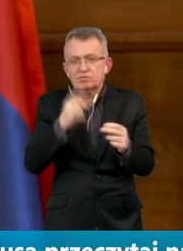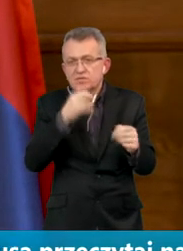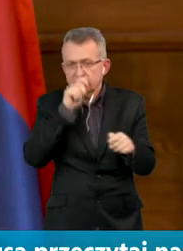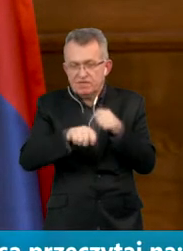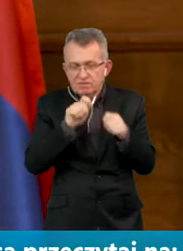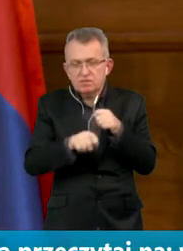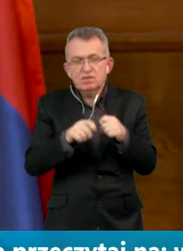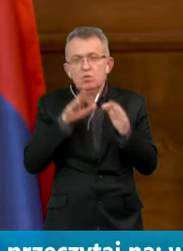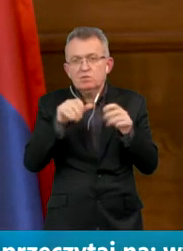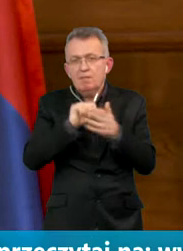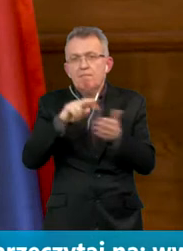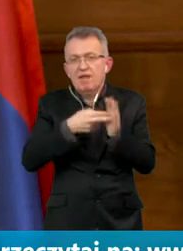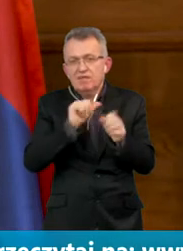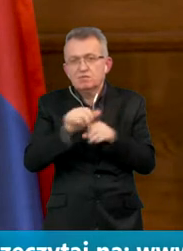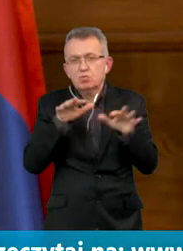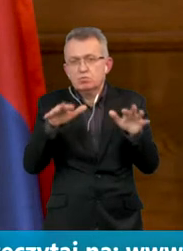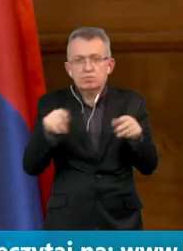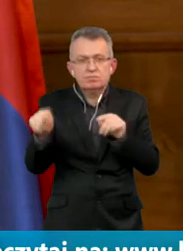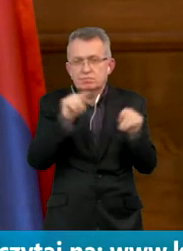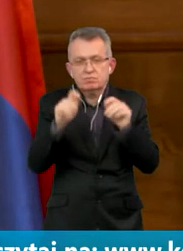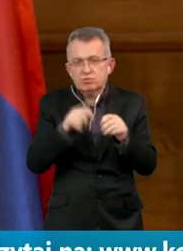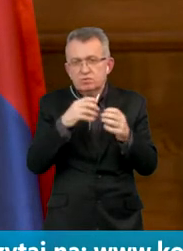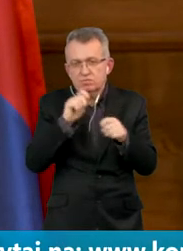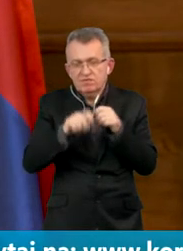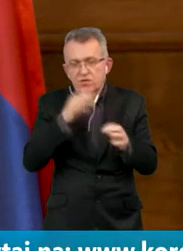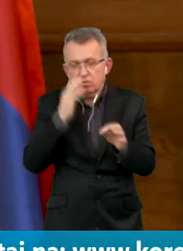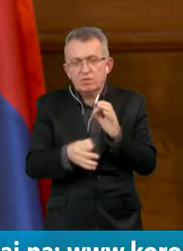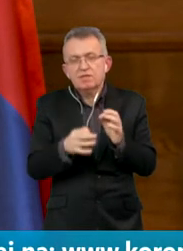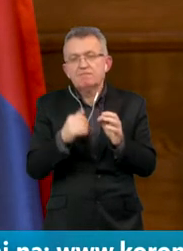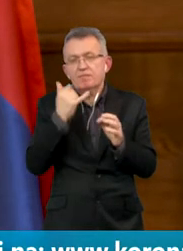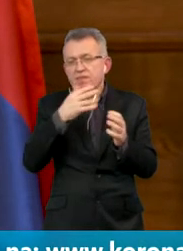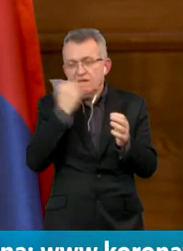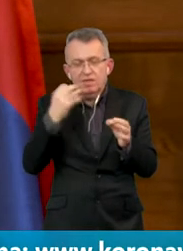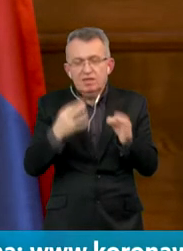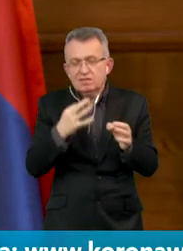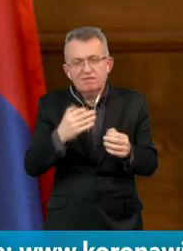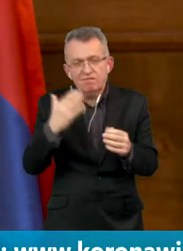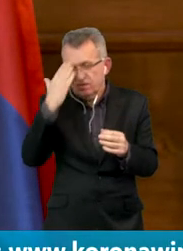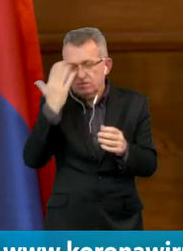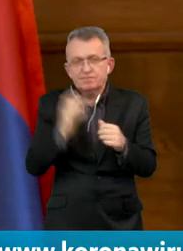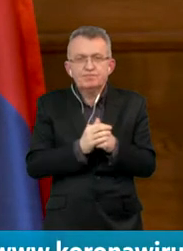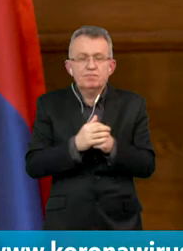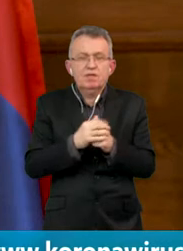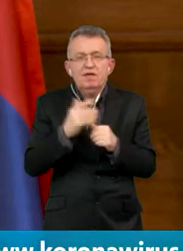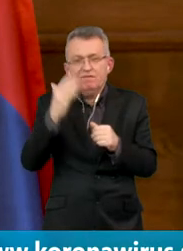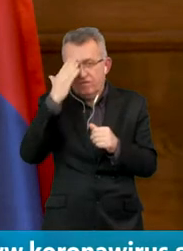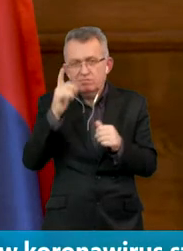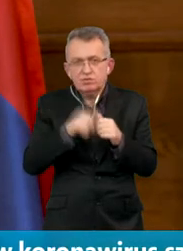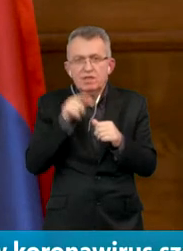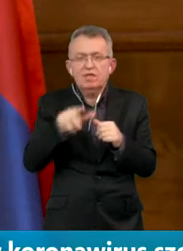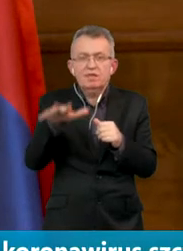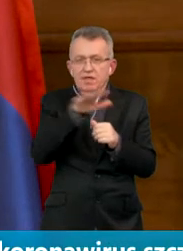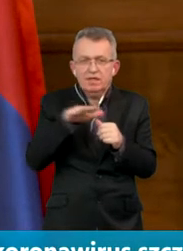sprawdzić. Jest wiele planów w obróbce, więc nie mam takiej wiedzy. Wiem, że tamte